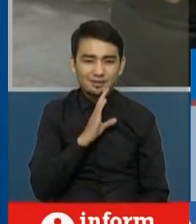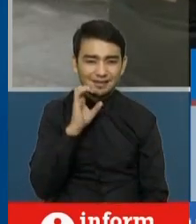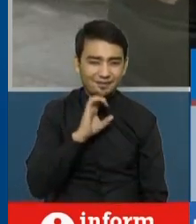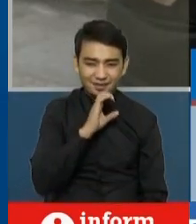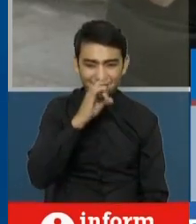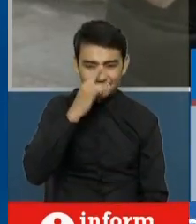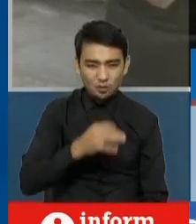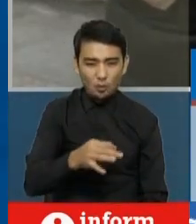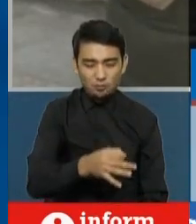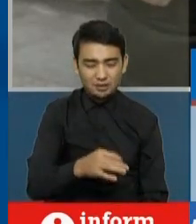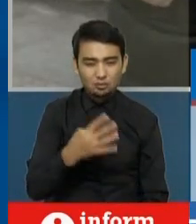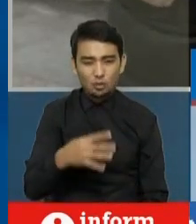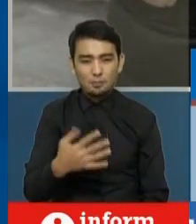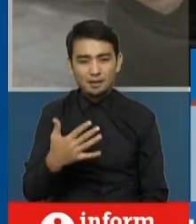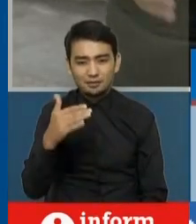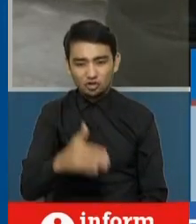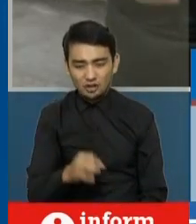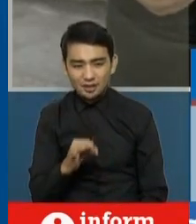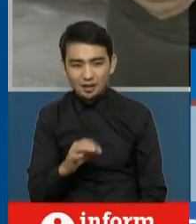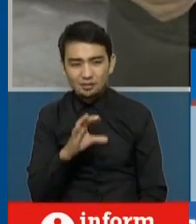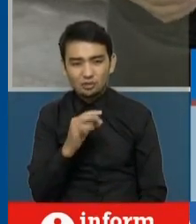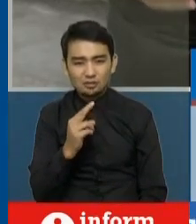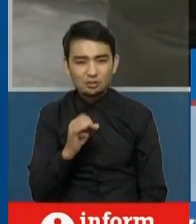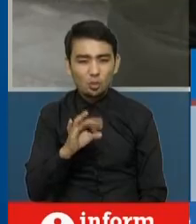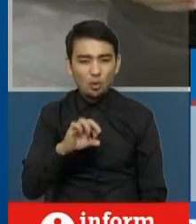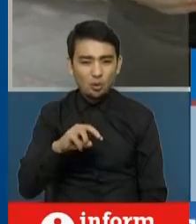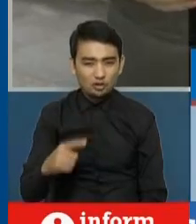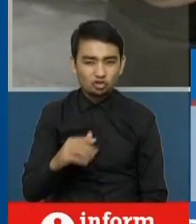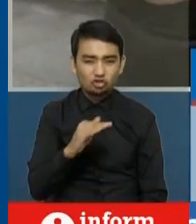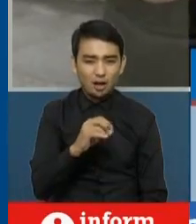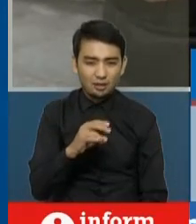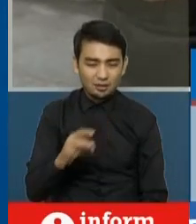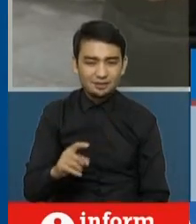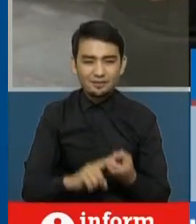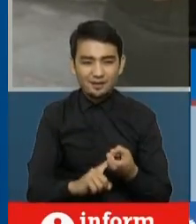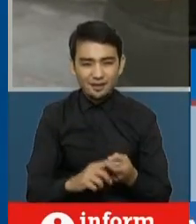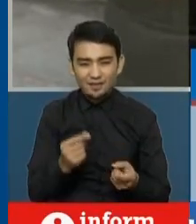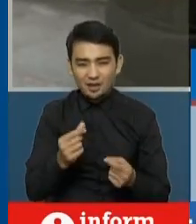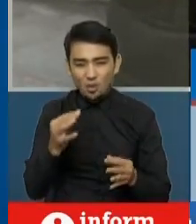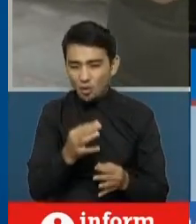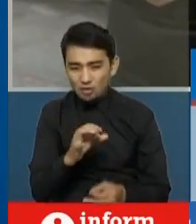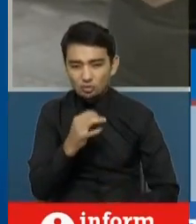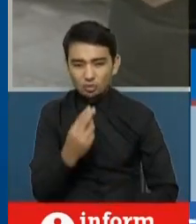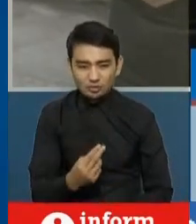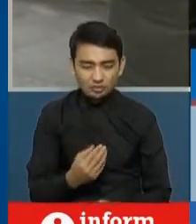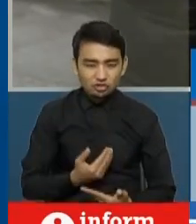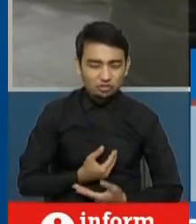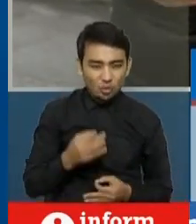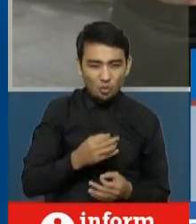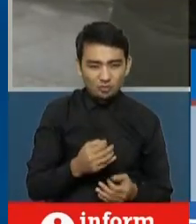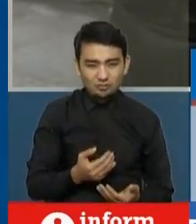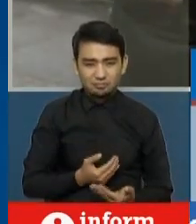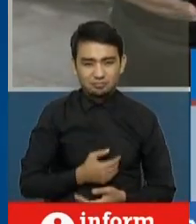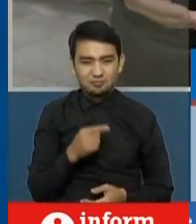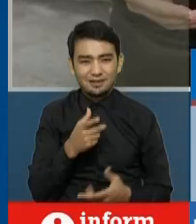тысяч. Социолог Жанат Жандосова считает, что такая статистика напрямую связана с финансовым и социальным положением населения, там,